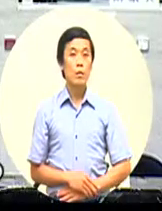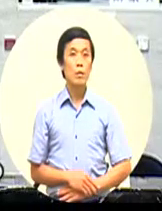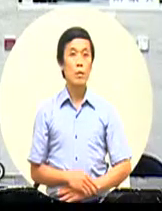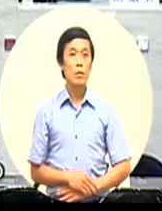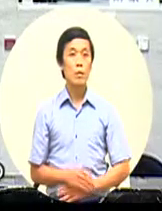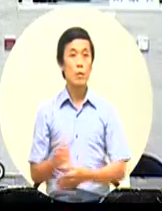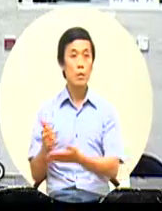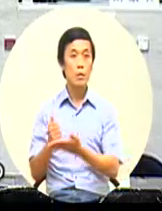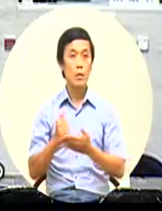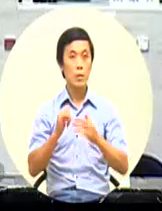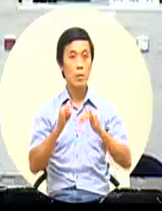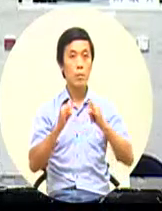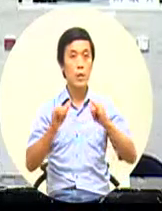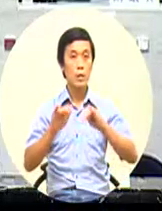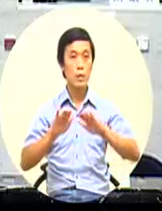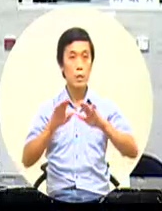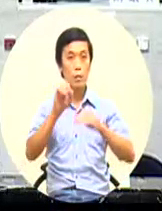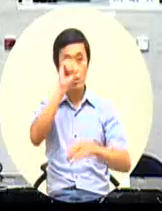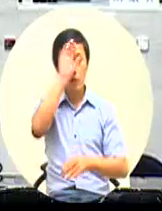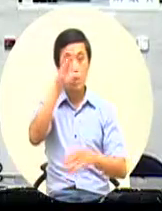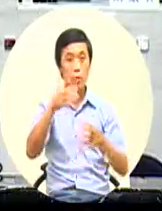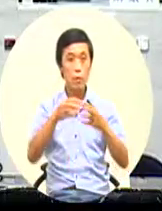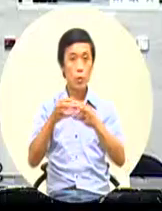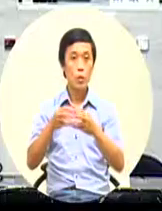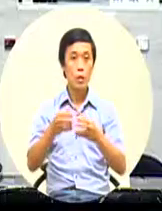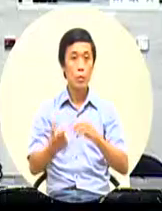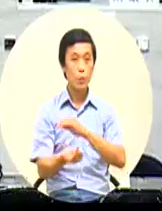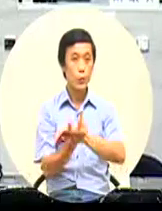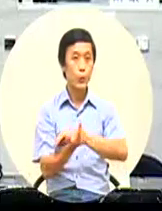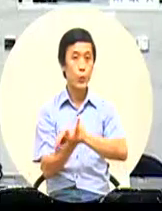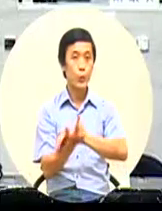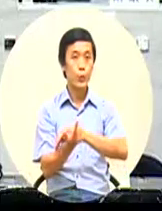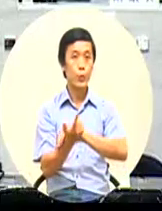请民进党团赶快整队。